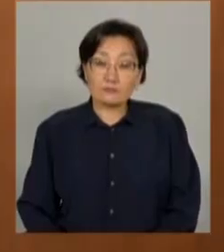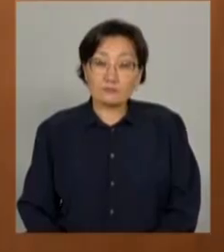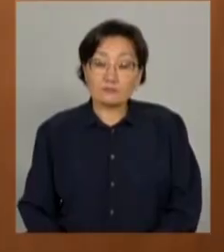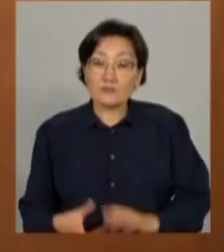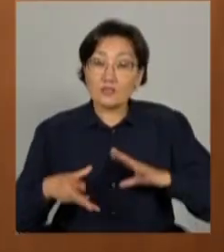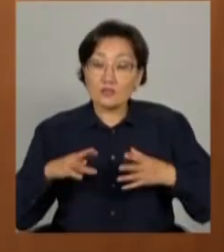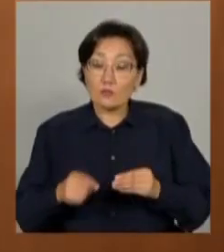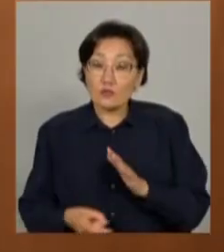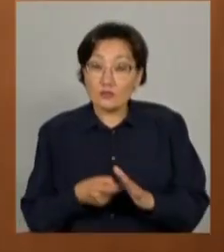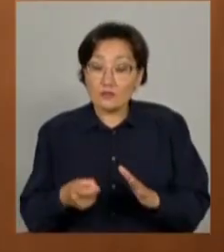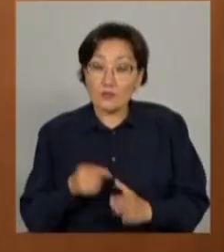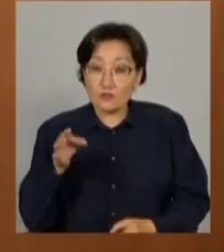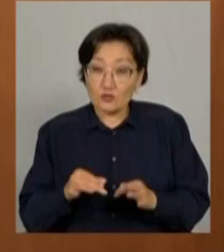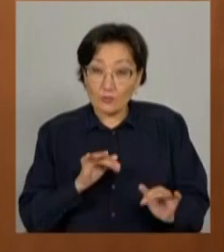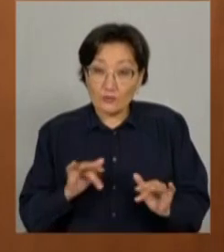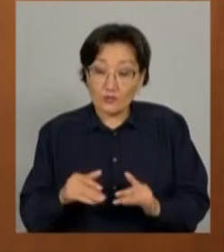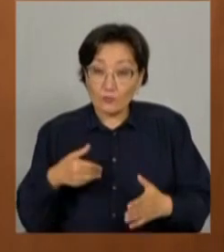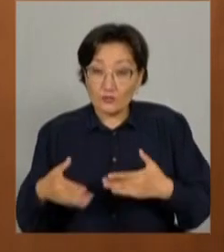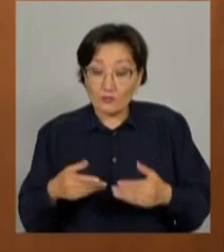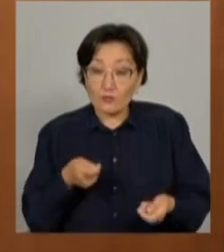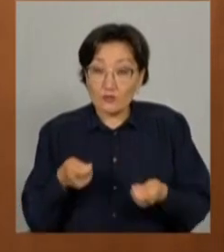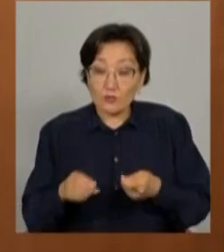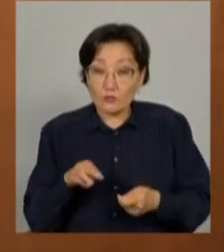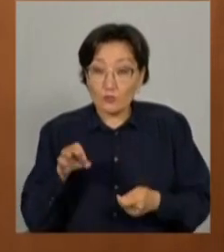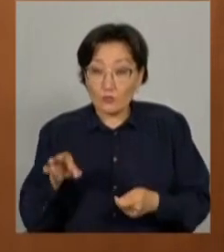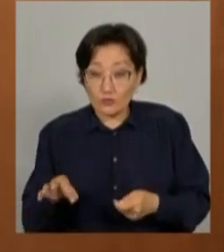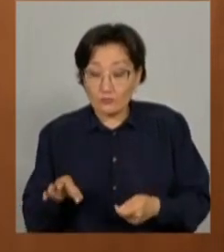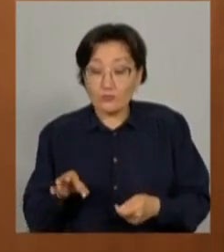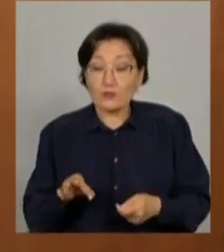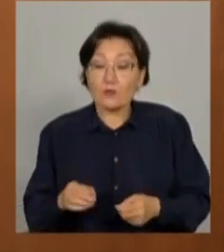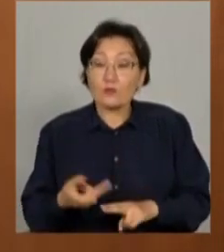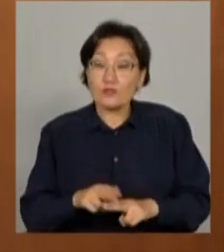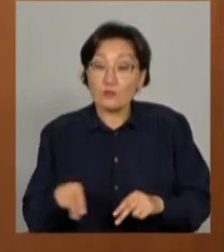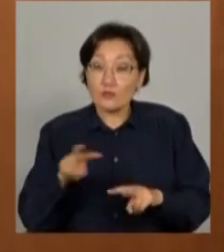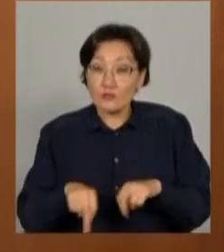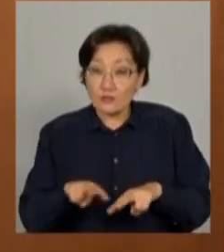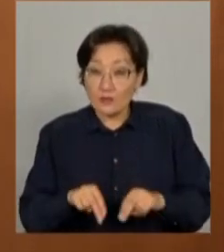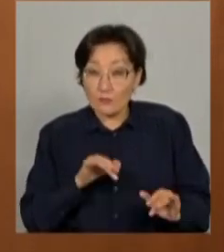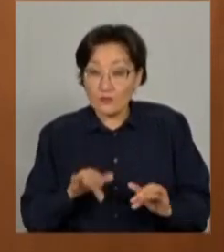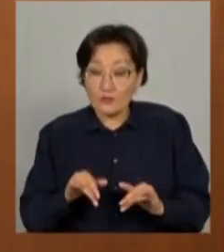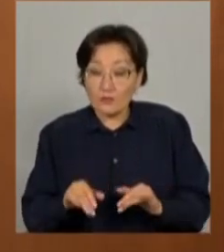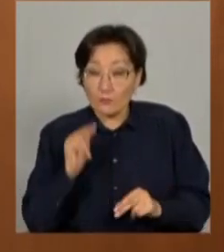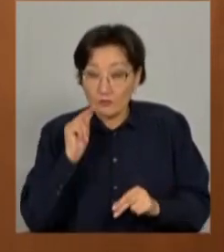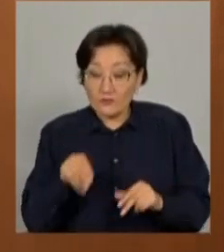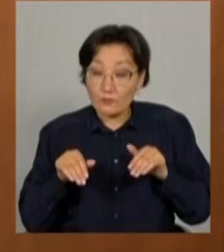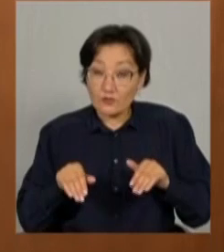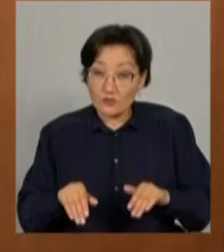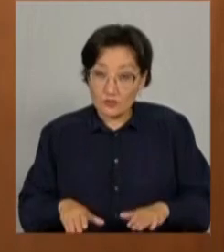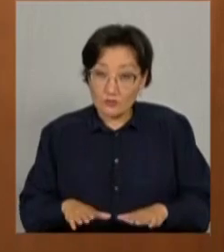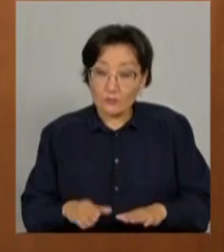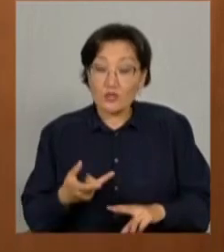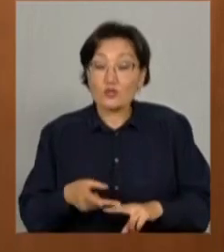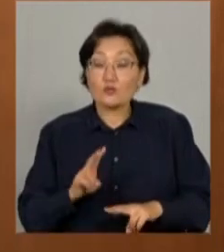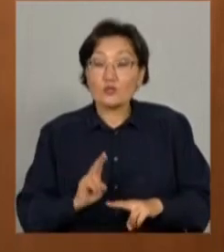По результатам следствия уголовное дело в отношении руководителя ТОО передано в суд, который рассмотрел дело с вынесением обвинительного приговора. При